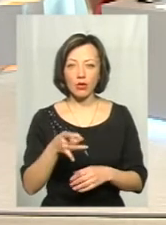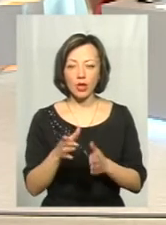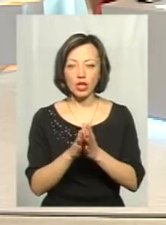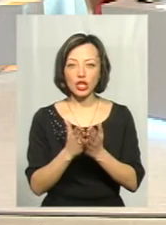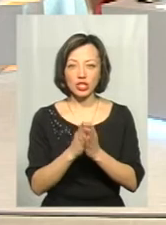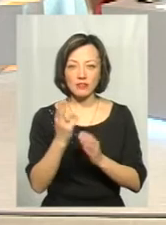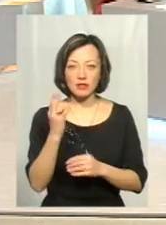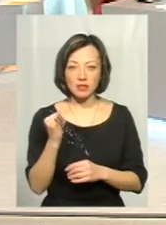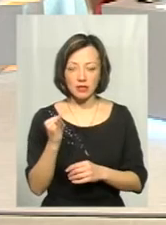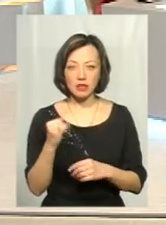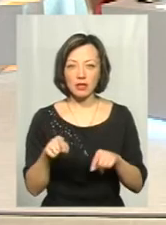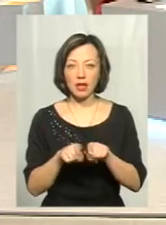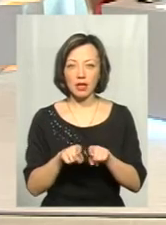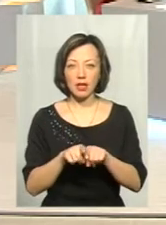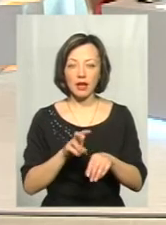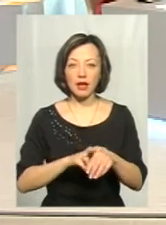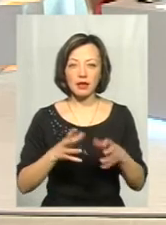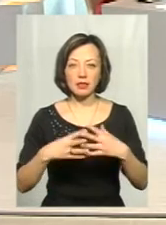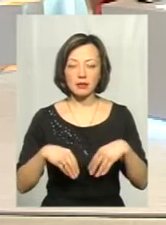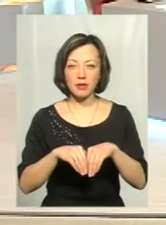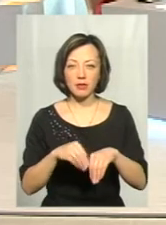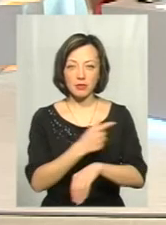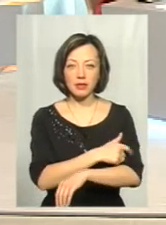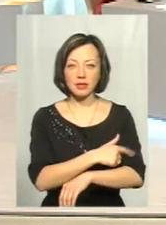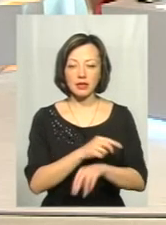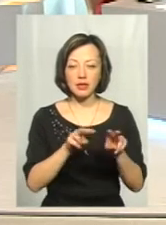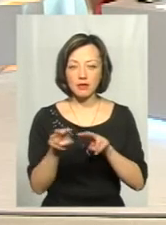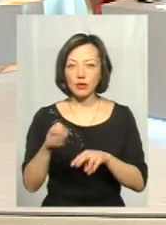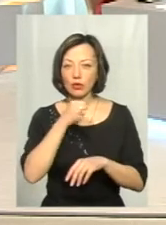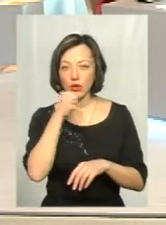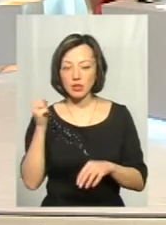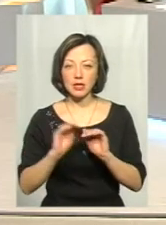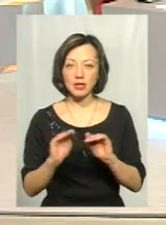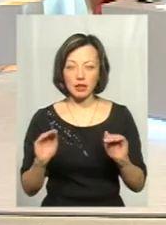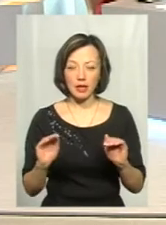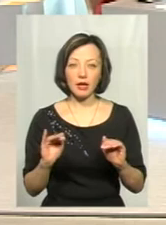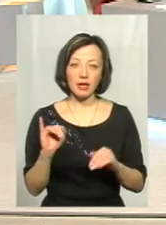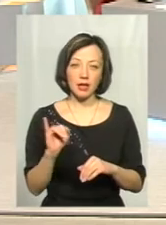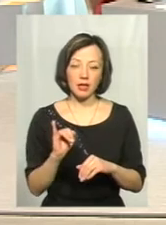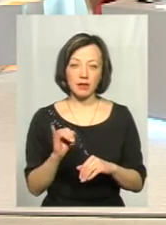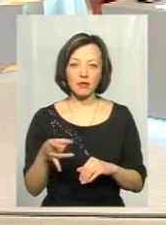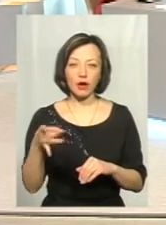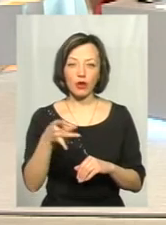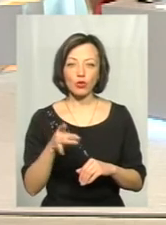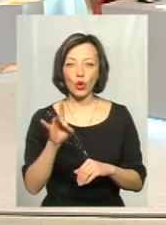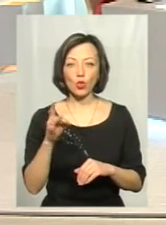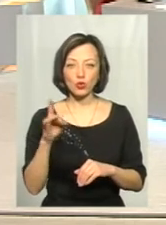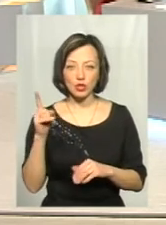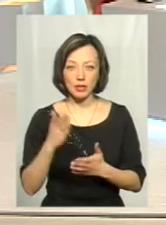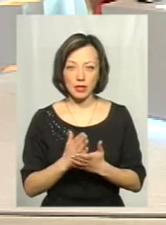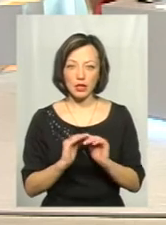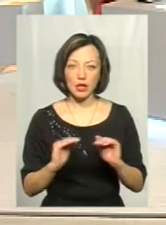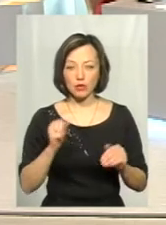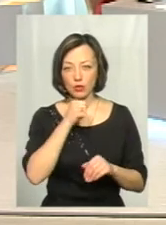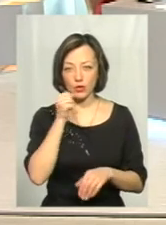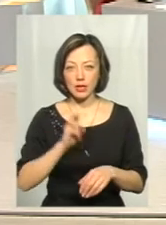Книжківці універсальний такий лікар сімейної медицини, який дивиться і дітей, і дорослих, і, здається, у районі Ружинка.